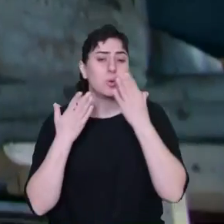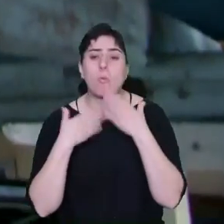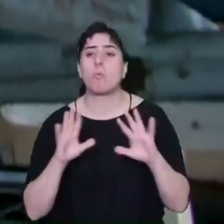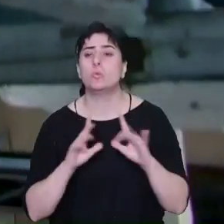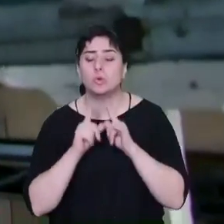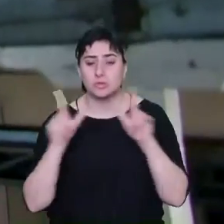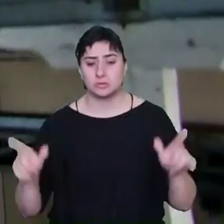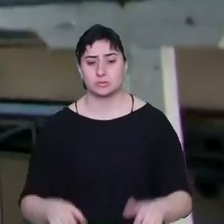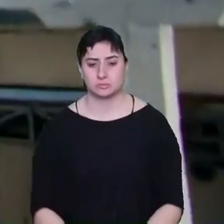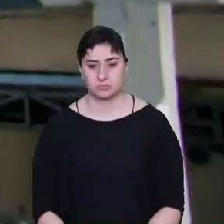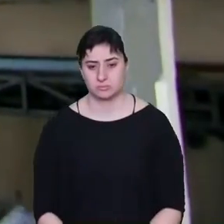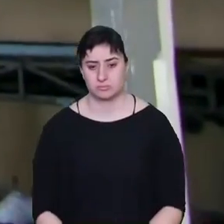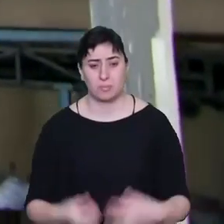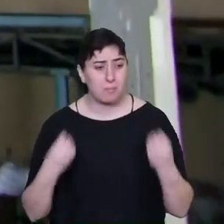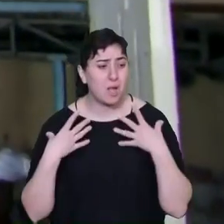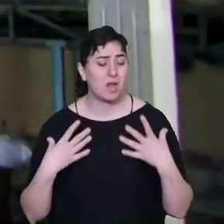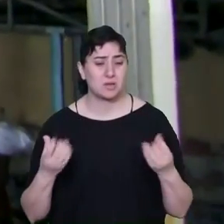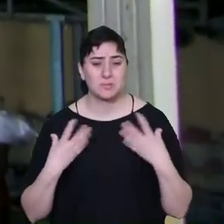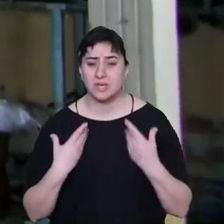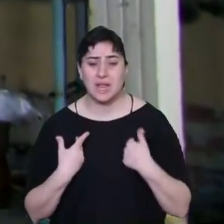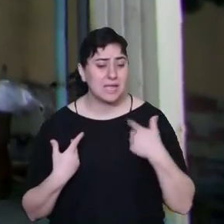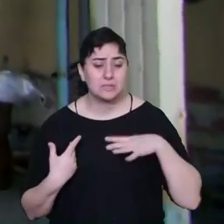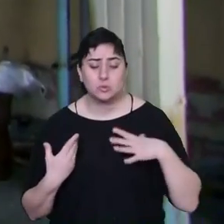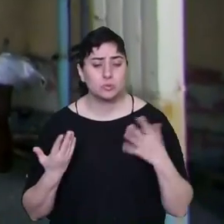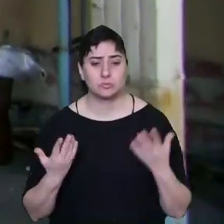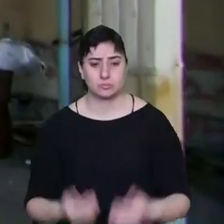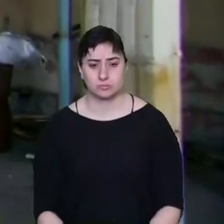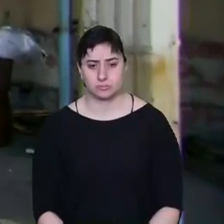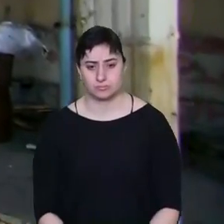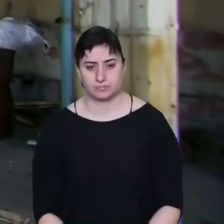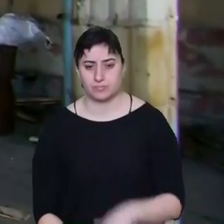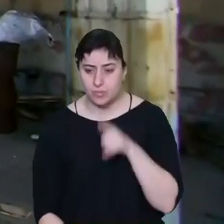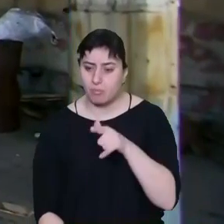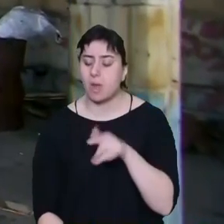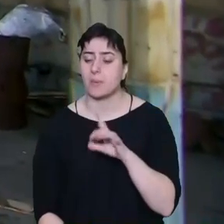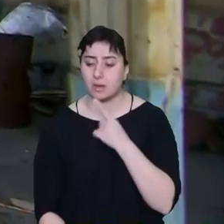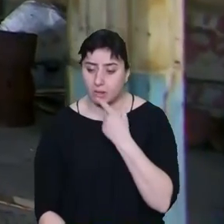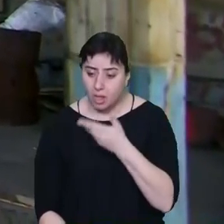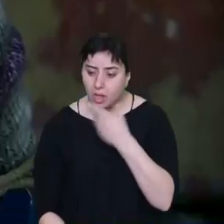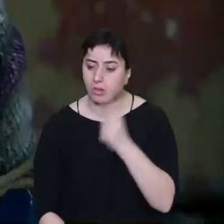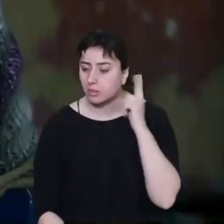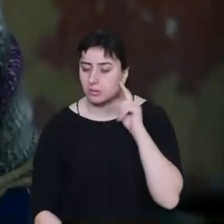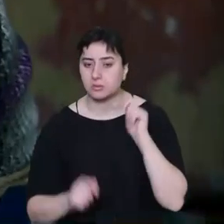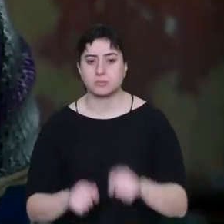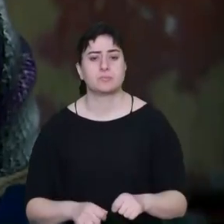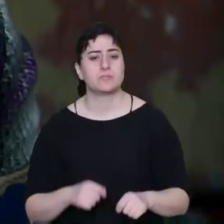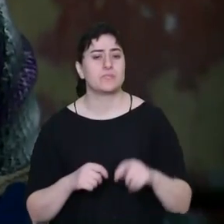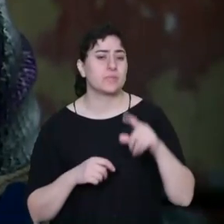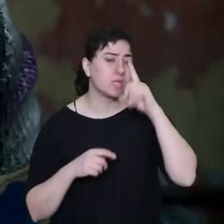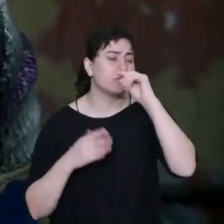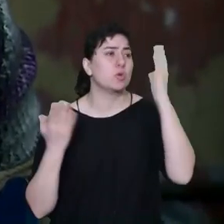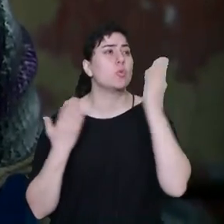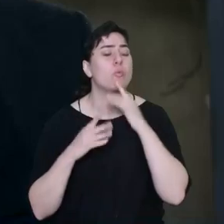İmdat! İmdat! Ya bırakın beni, ne istiyorsunuz benden? İmdat! Sesini çıkarma. Dediklerimizi yaparsan hiçbir şey olmayacak. Kimse yok